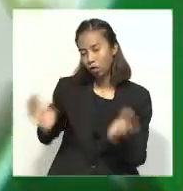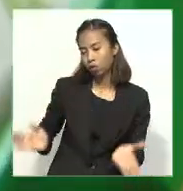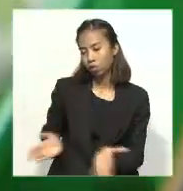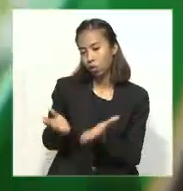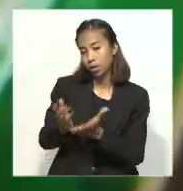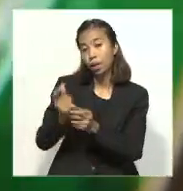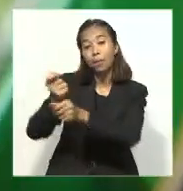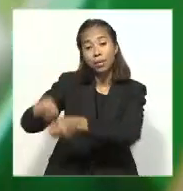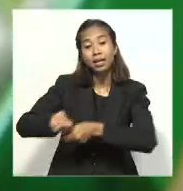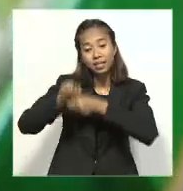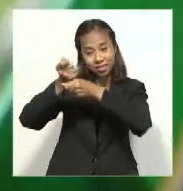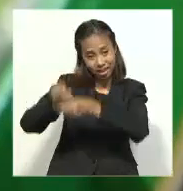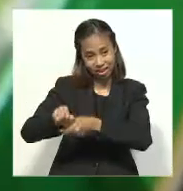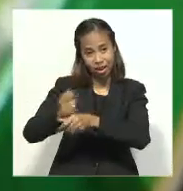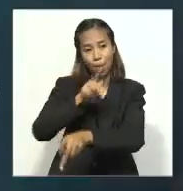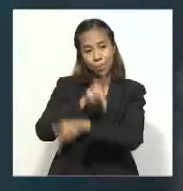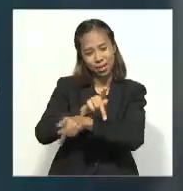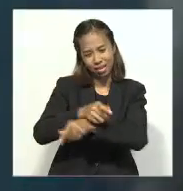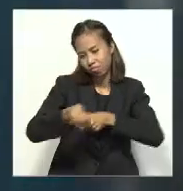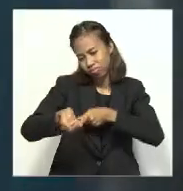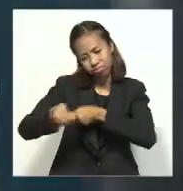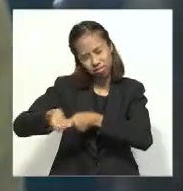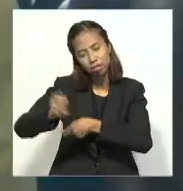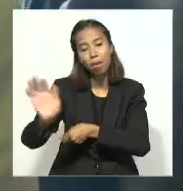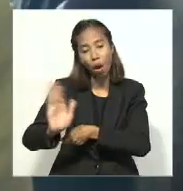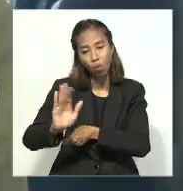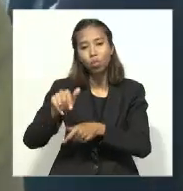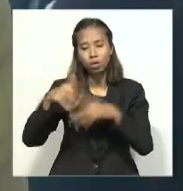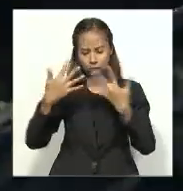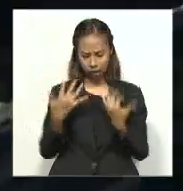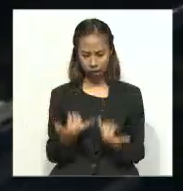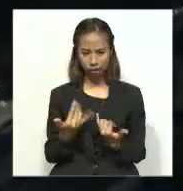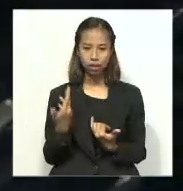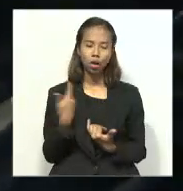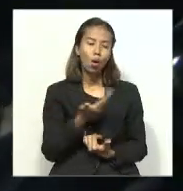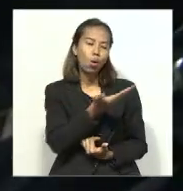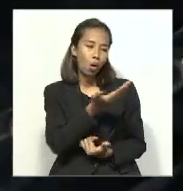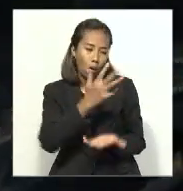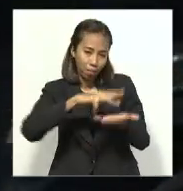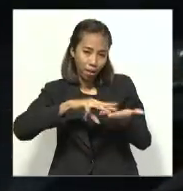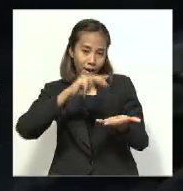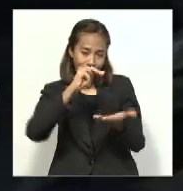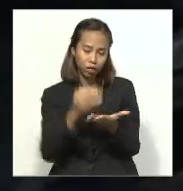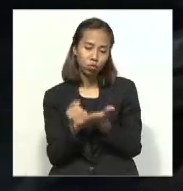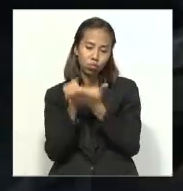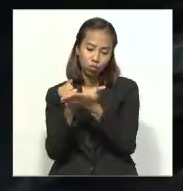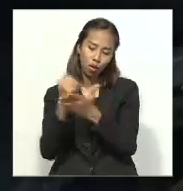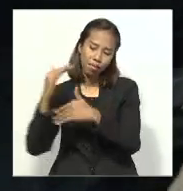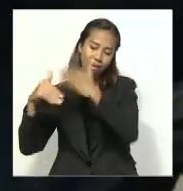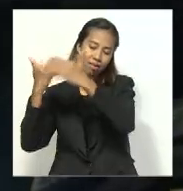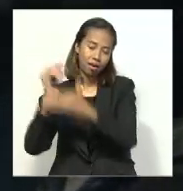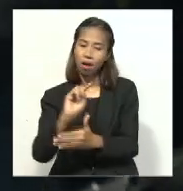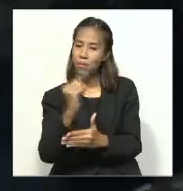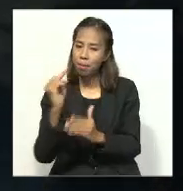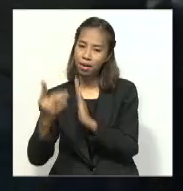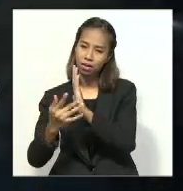ารถลดใช้สารเคมีในพื้นที่ได้ขณะที่นายกรัฐมนตรีขอให้มหาวิทยาลัยช่วยพัฒนานวัตกรรมและผลงาน